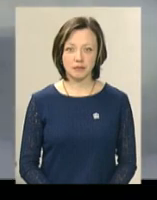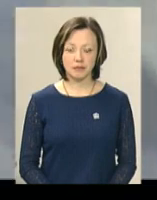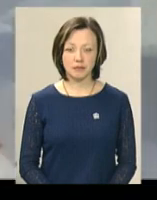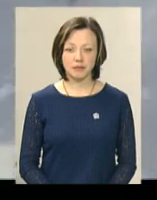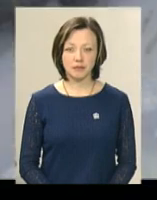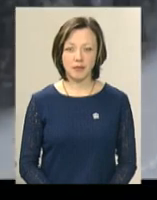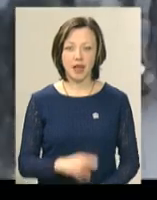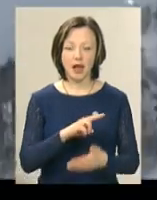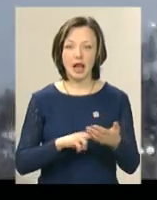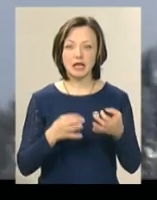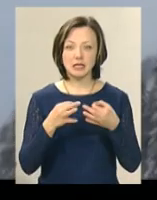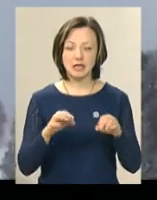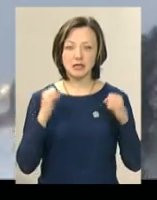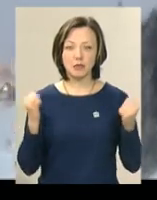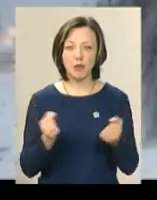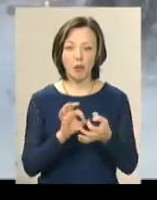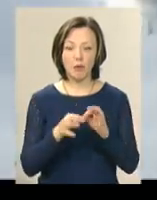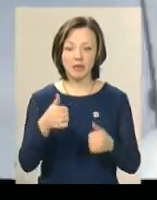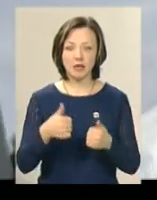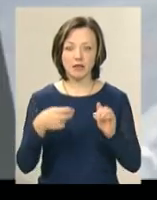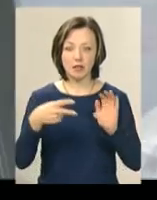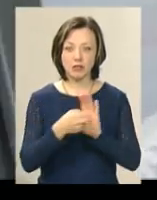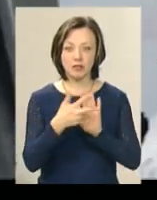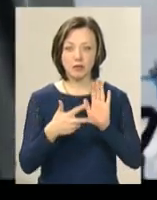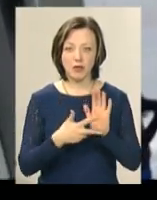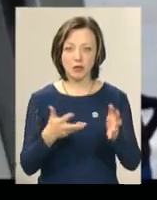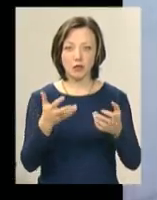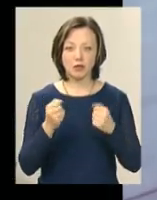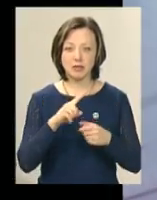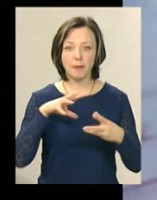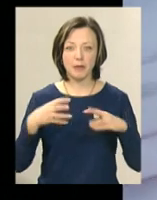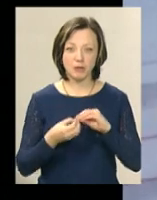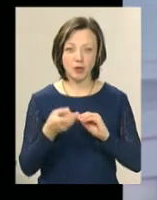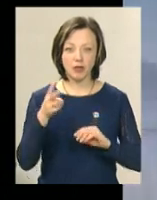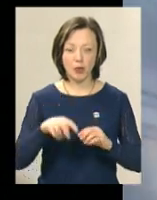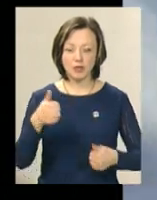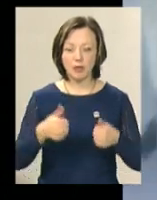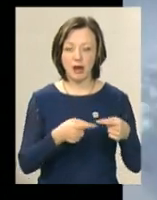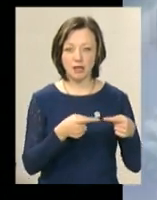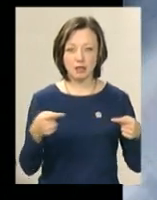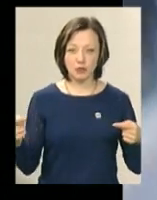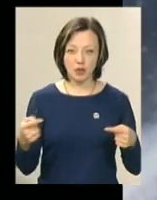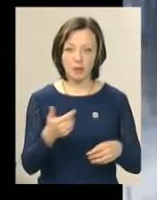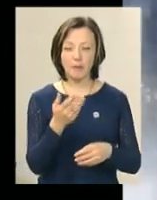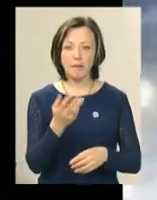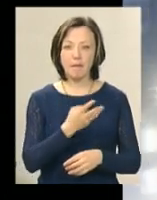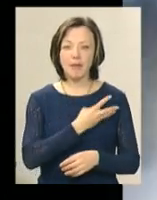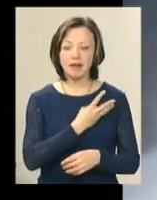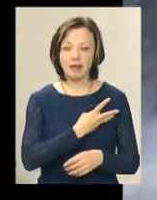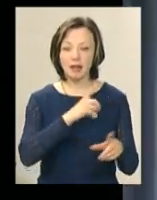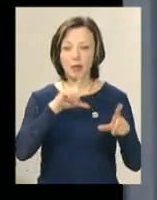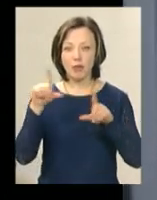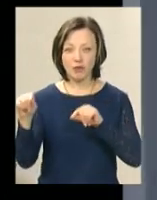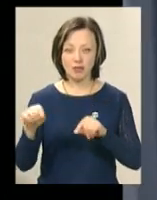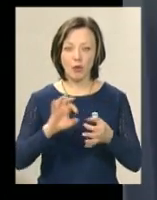Ліцензію на зимові Олімпійські ігри 2018 Ольга Полюк отримала за підсумками двох змагальних сезонів. Претендентів на поїздку на головний